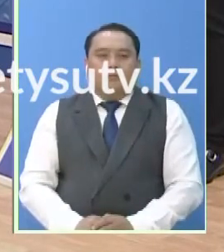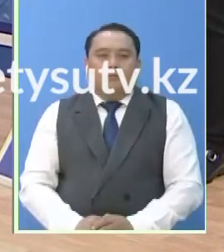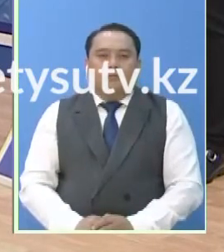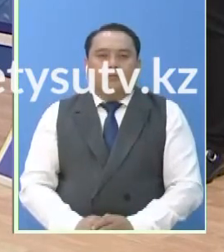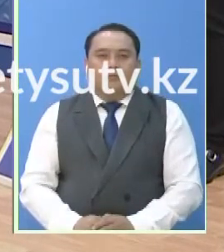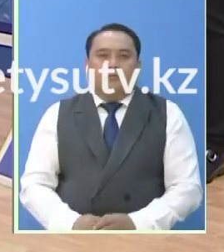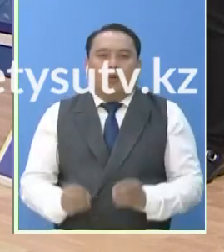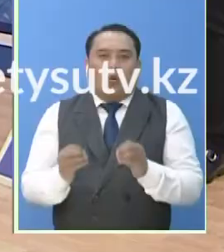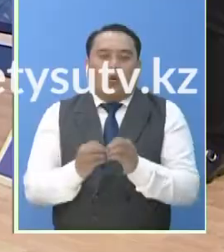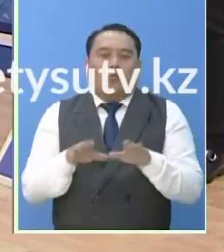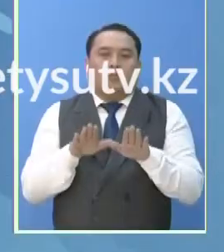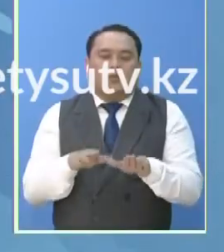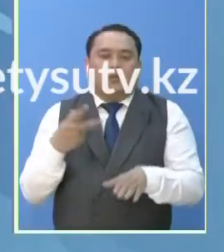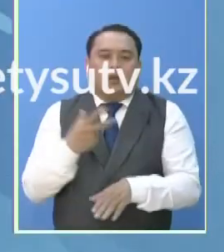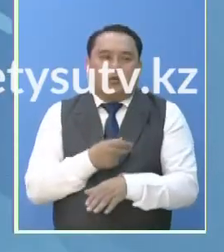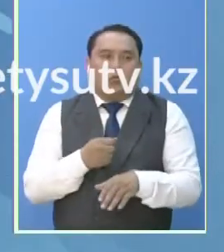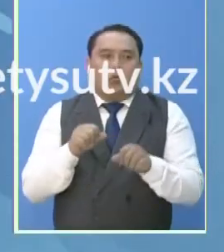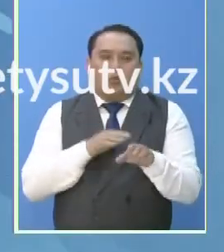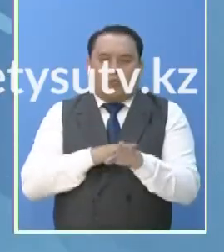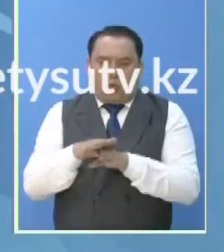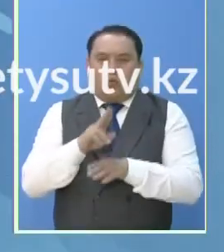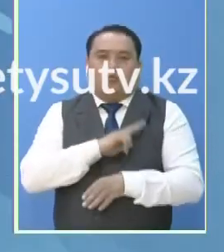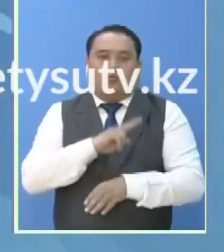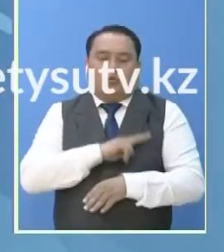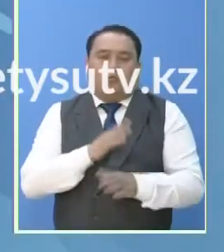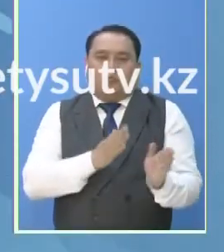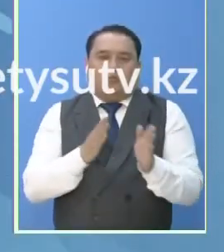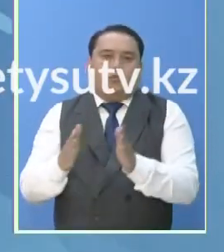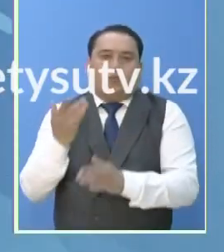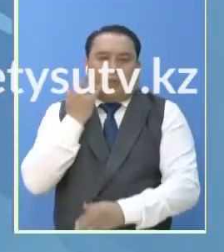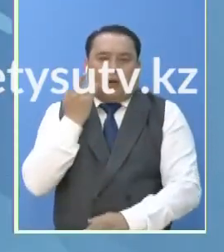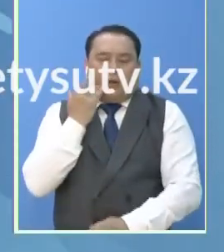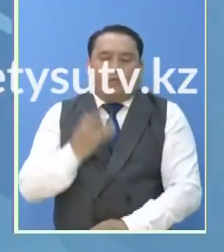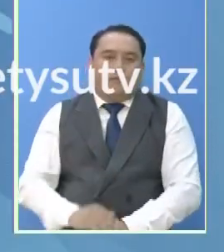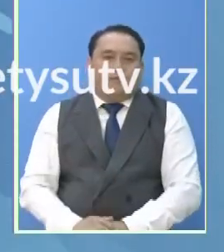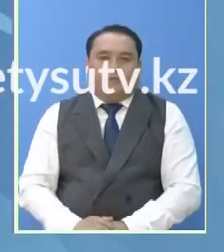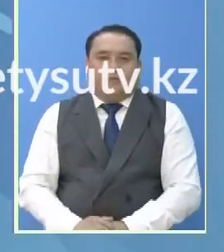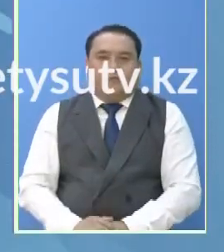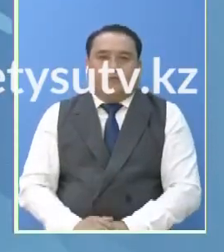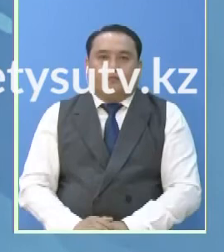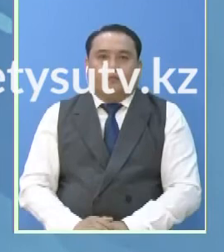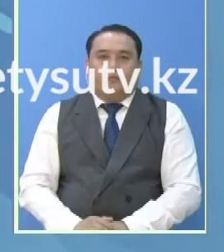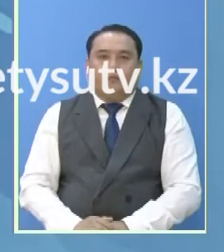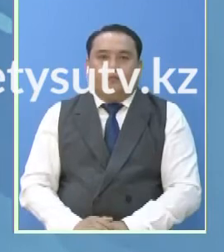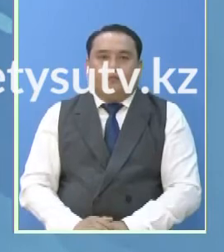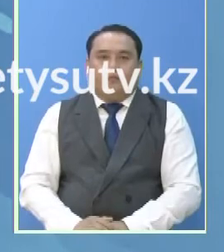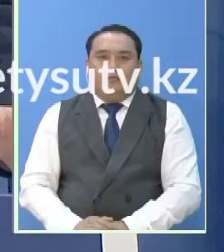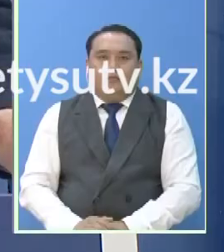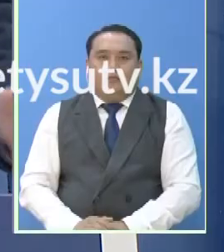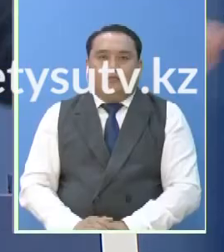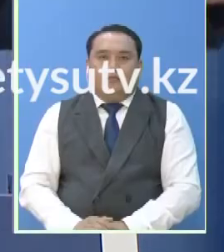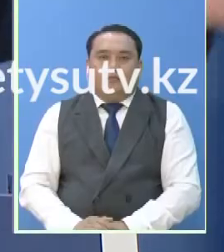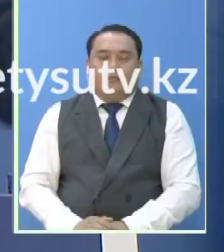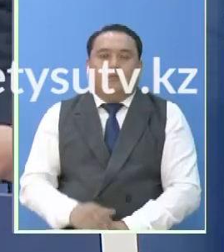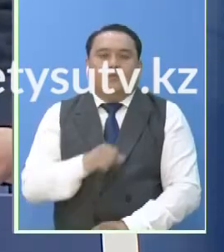жаңа вакцина салатын жер ашты. Қазір толыққанды жұмыс істеп тұр. Бәрі толыққанды жұмыс істеп жатыр. Барлығы әрқайсысының мысалы жаңа біздің